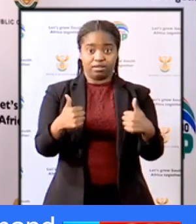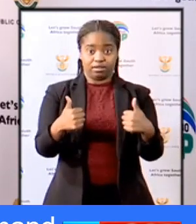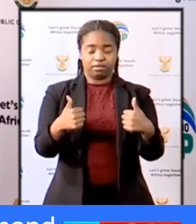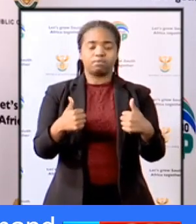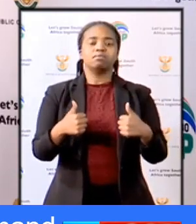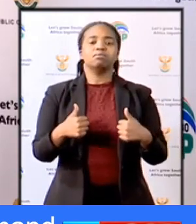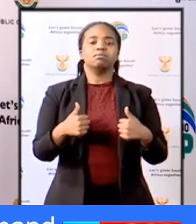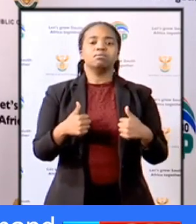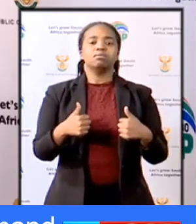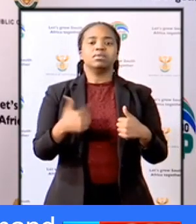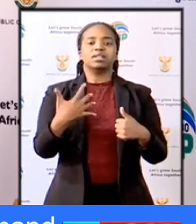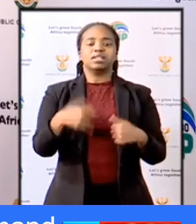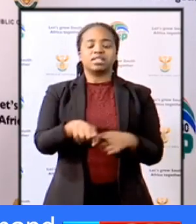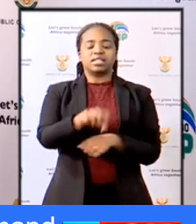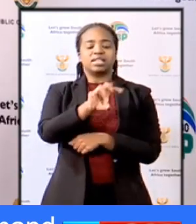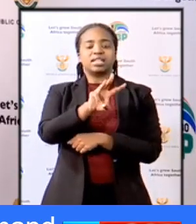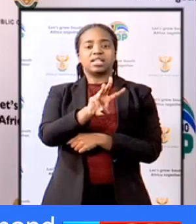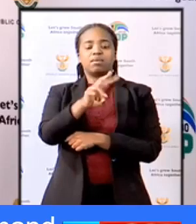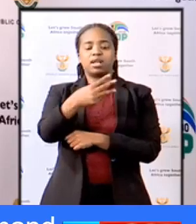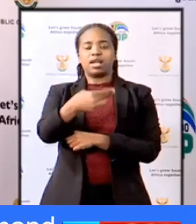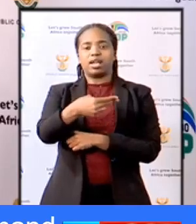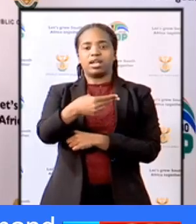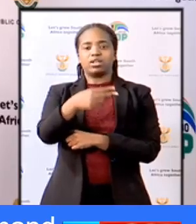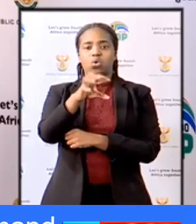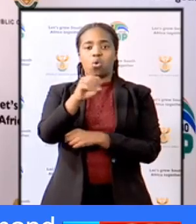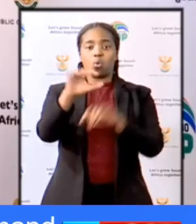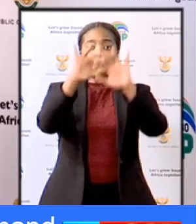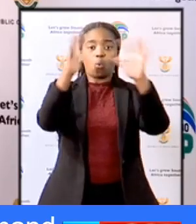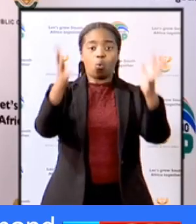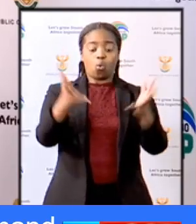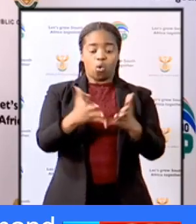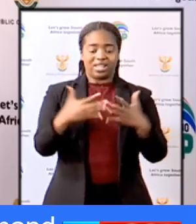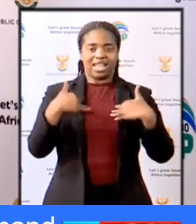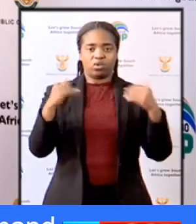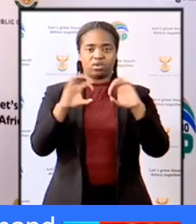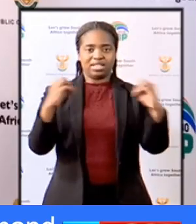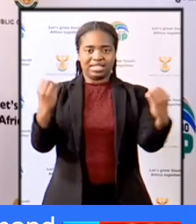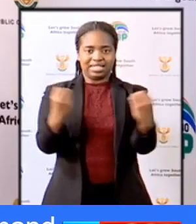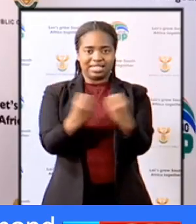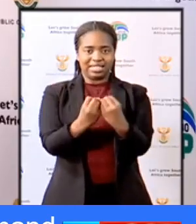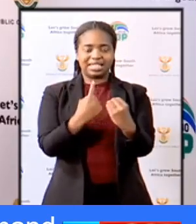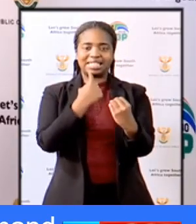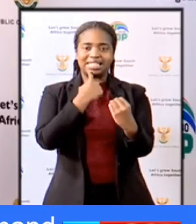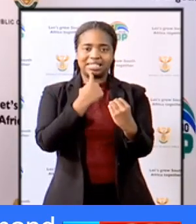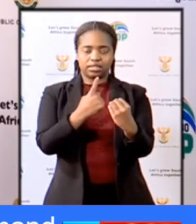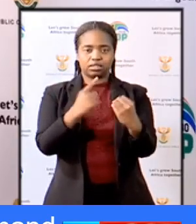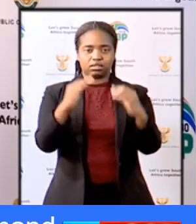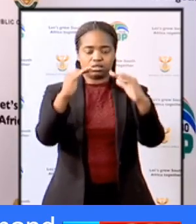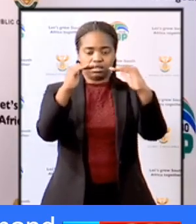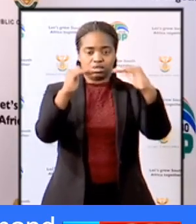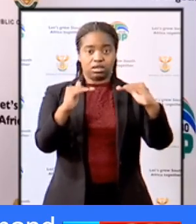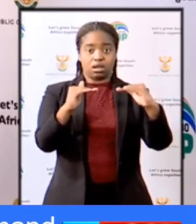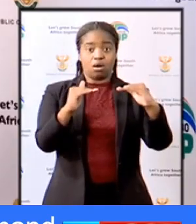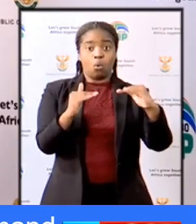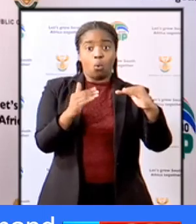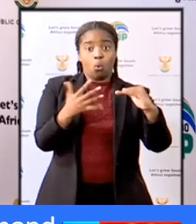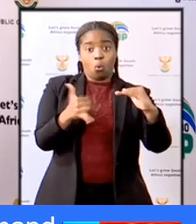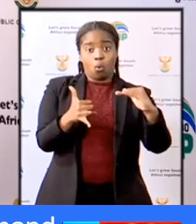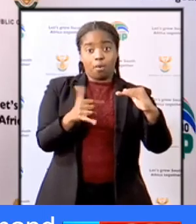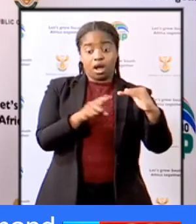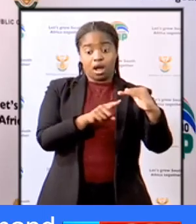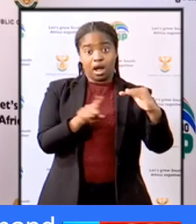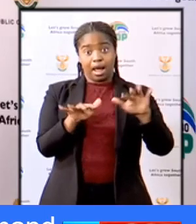yomhlabhlangene iWHO bekufanele ngabe sehlisa uma ngabe